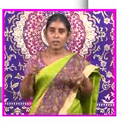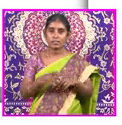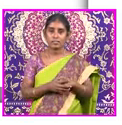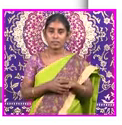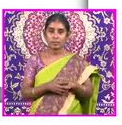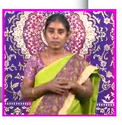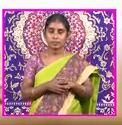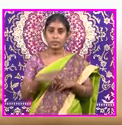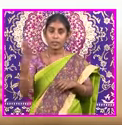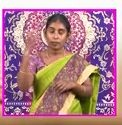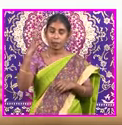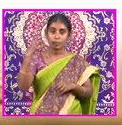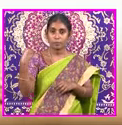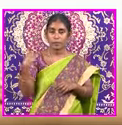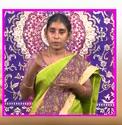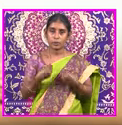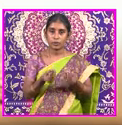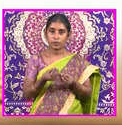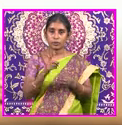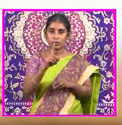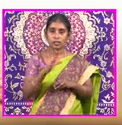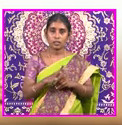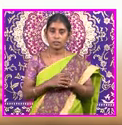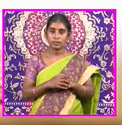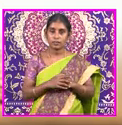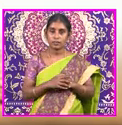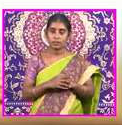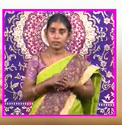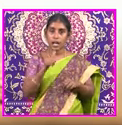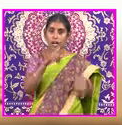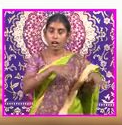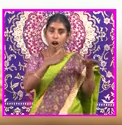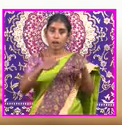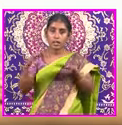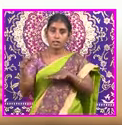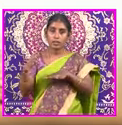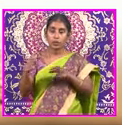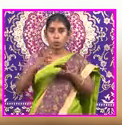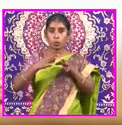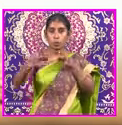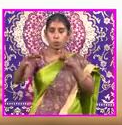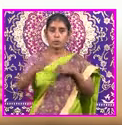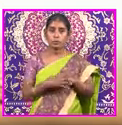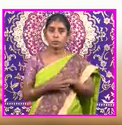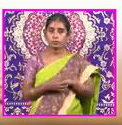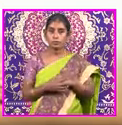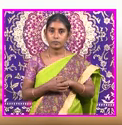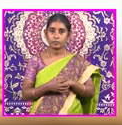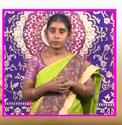ஒரு இடமானது கடலிலிருந்து தூரம் செல்ல செல்ல வெப்பநிலை குறையும். உதாரணத்திற்கு இப்போ ஒரு கடற்கரையோரில் ஒரு நகரம்